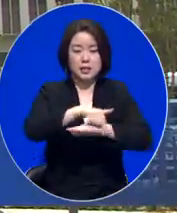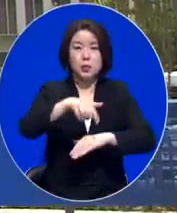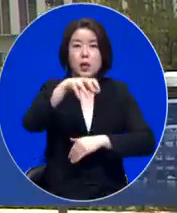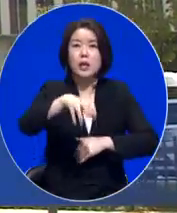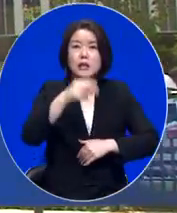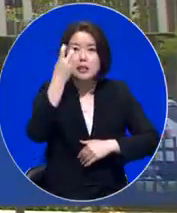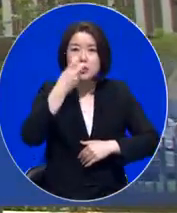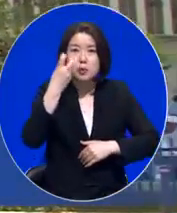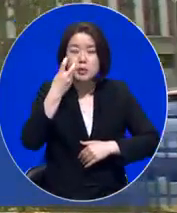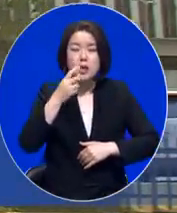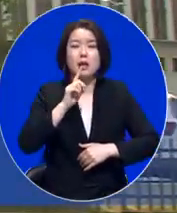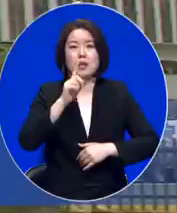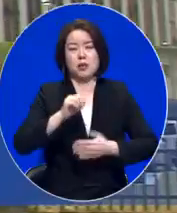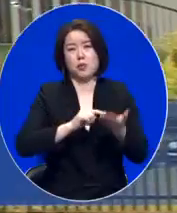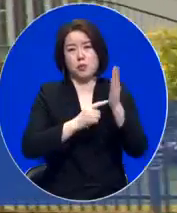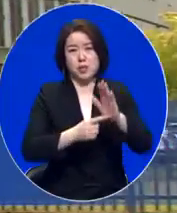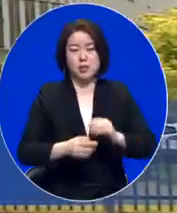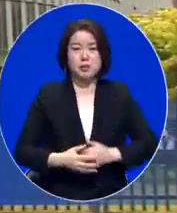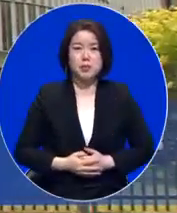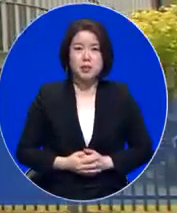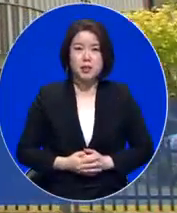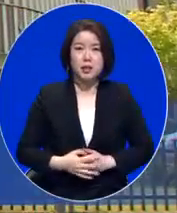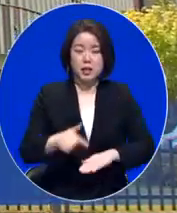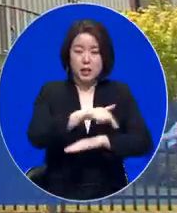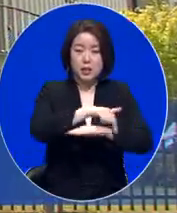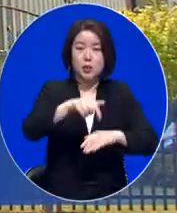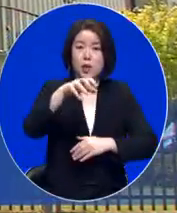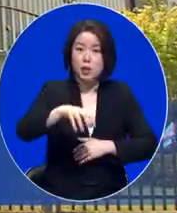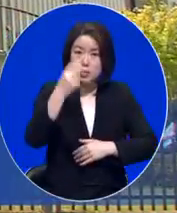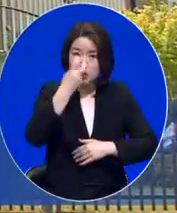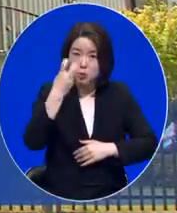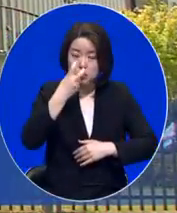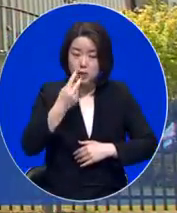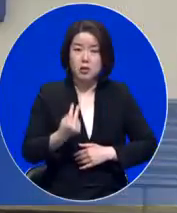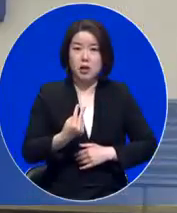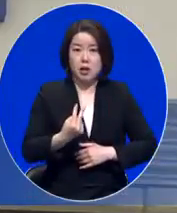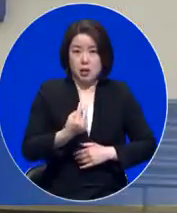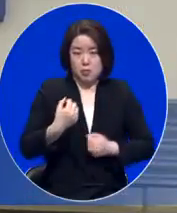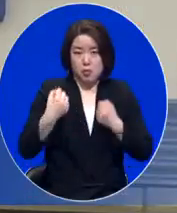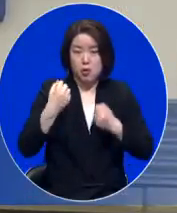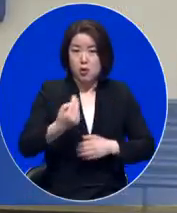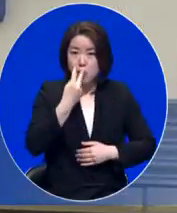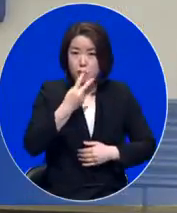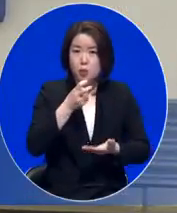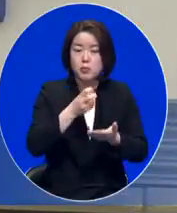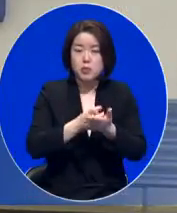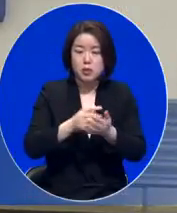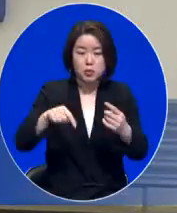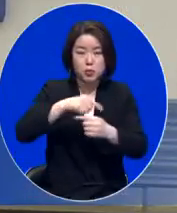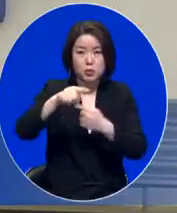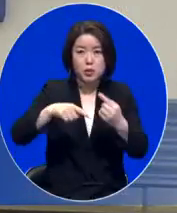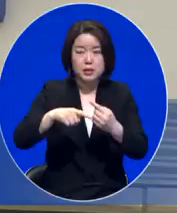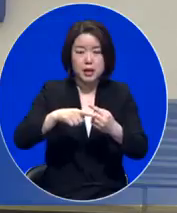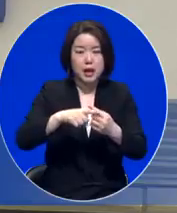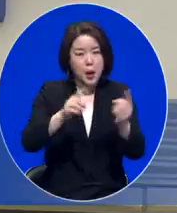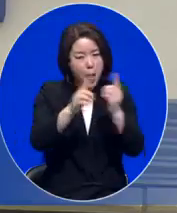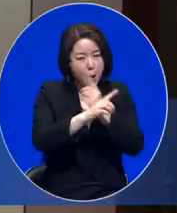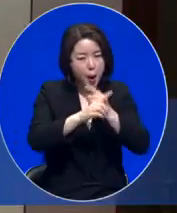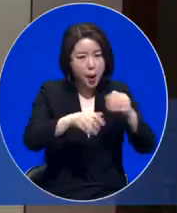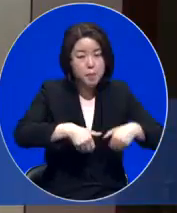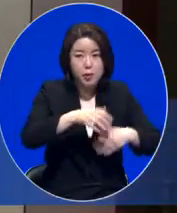실시한다고 밝혔습니다 기획 현지 조사는 건강보험 제도 운영상 개선이 필요한 분야 또는